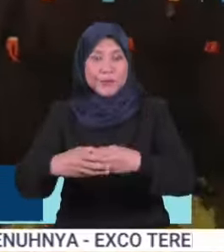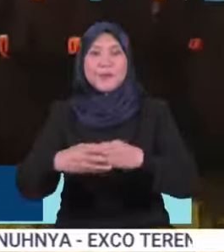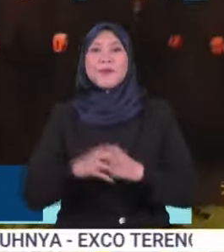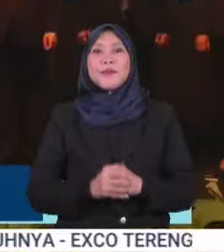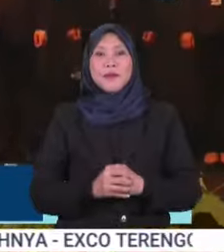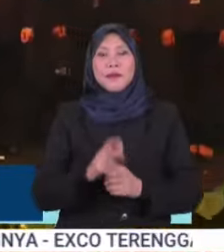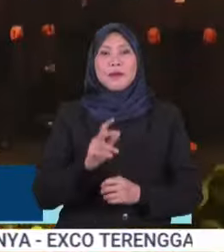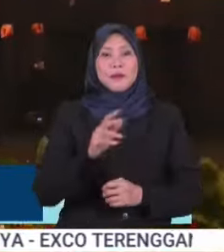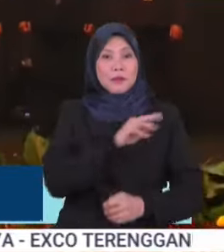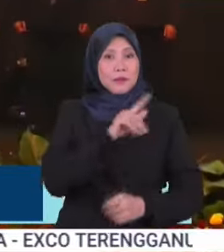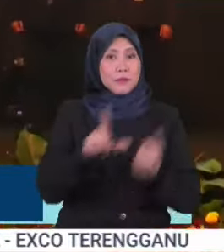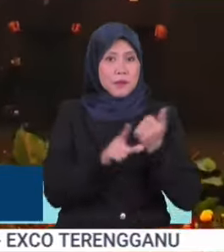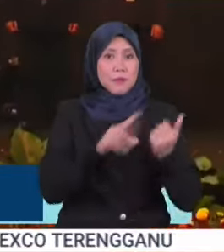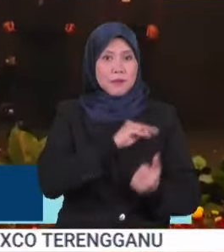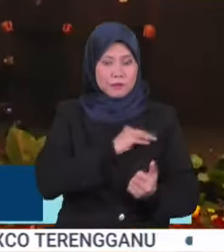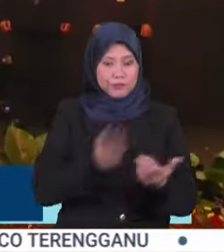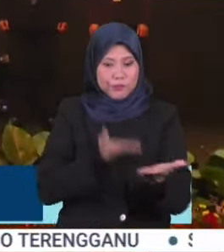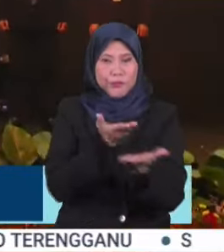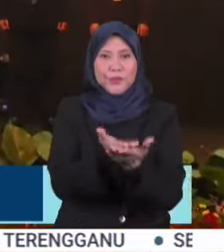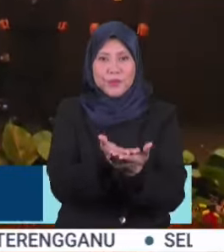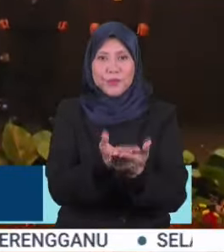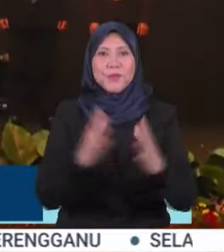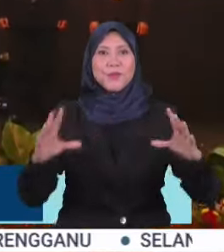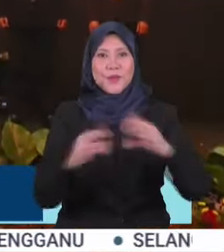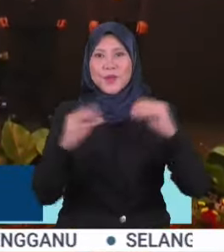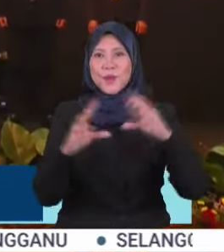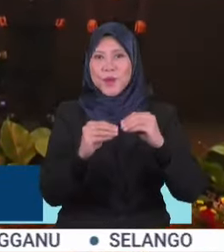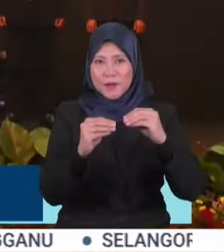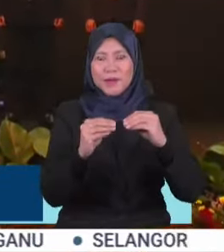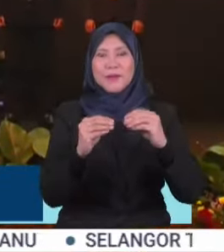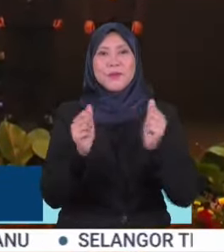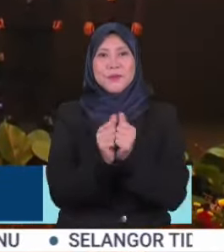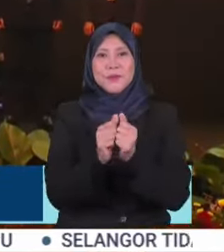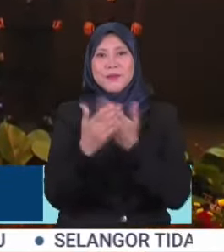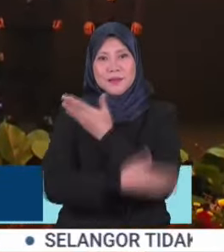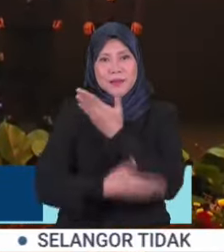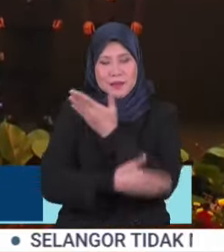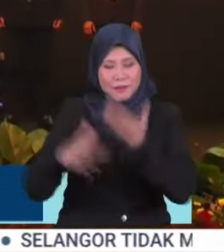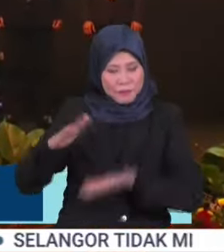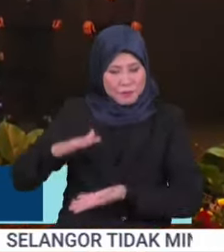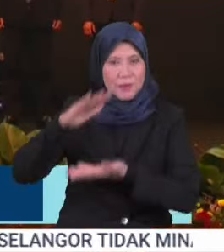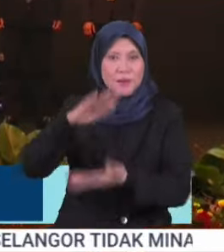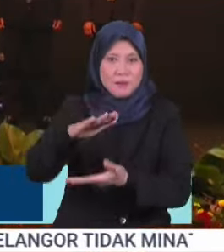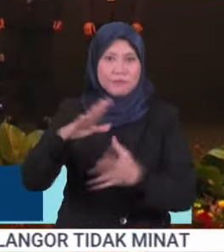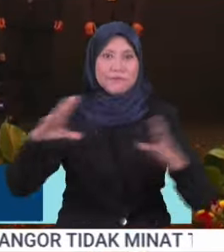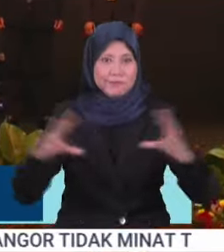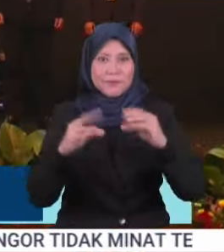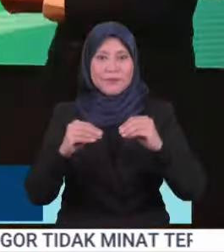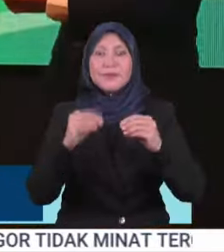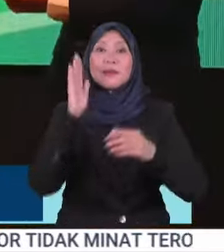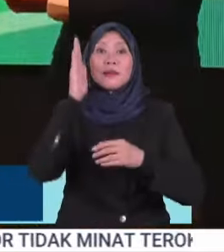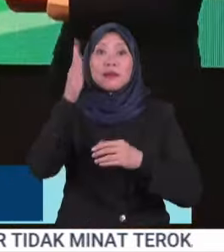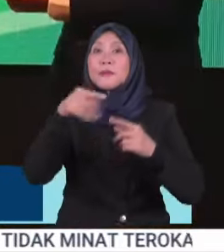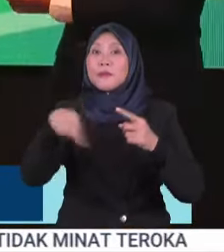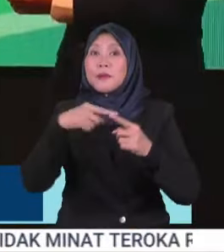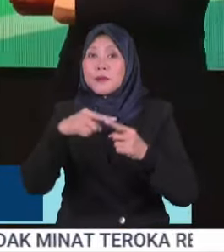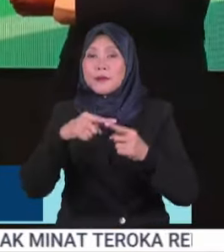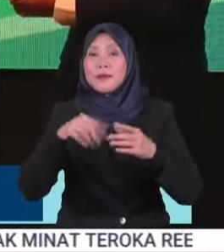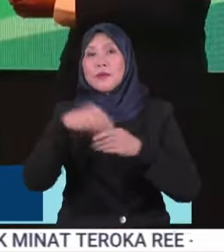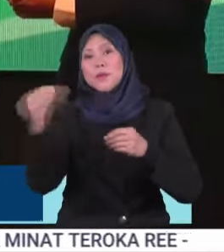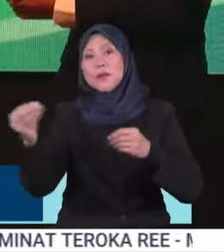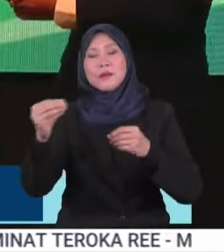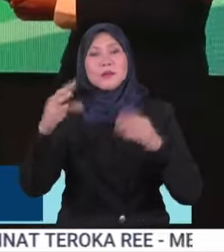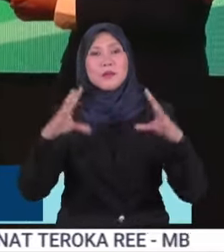Menteri KPKM bakal suarakan perkara tersebut semasa mesyuarat dua hala bersama negara pembekal berkenaan. Ia dijadual diadakan di luar